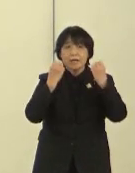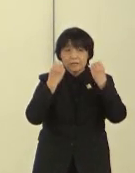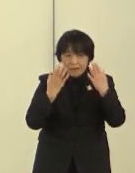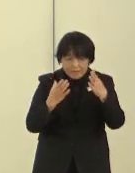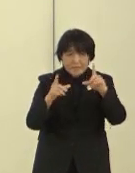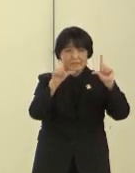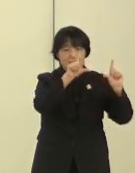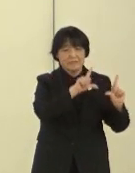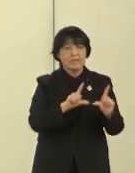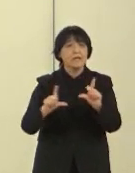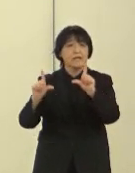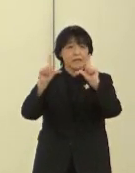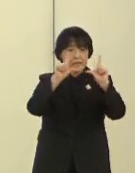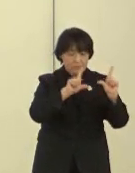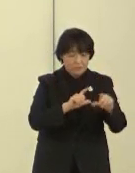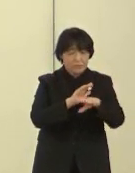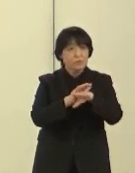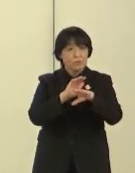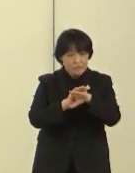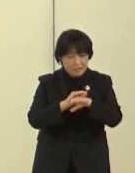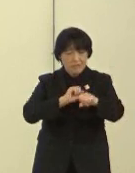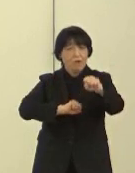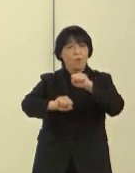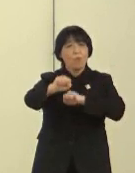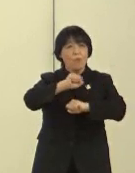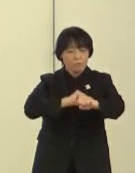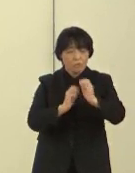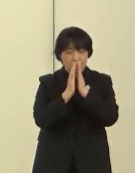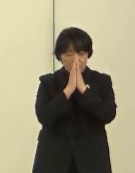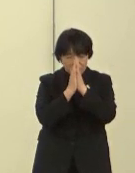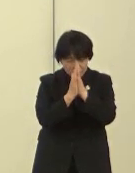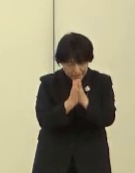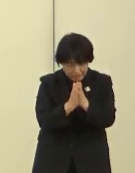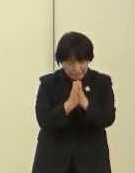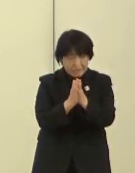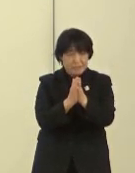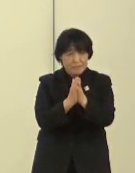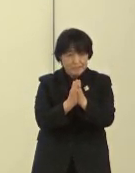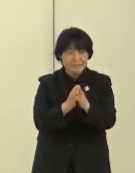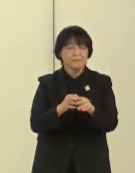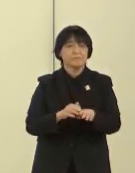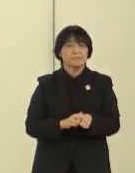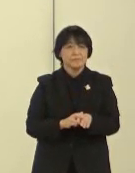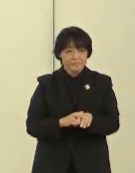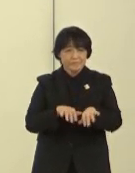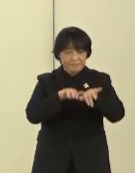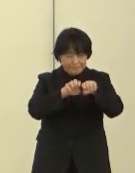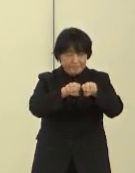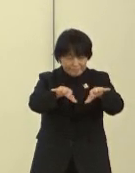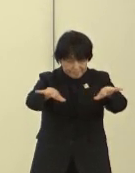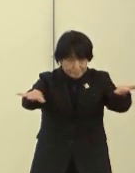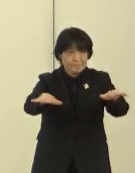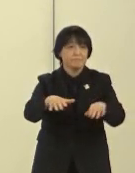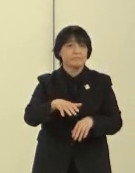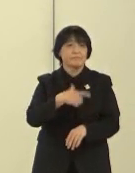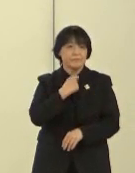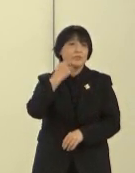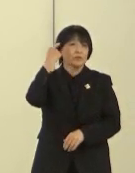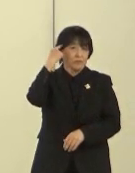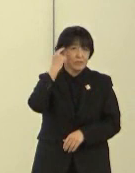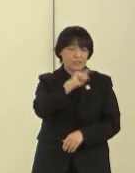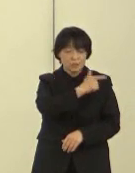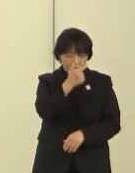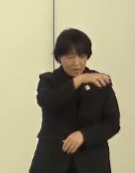様式、こういう行動を取ってくださいというお願いをですね、周知徹底を図っていきたいと、さまざまな場